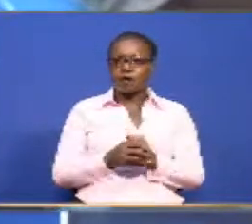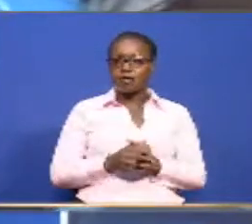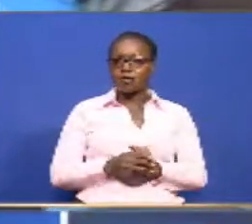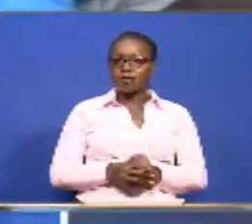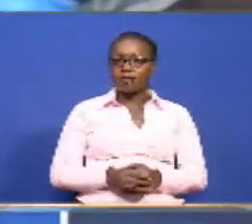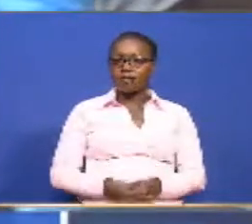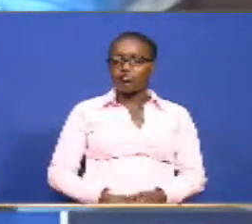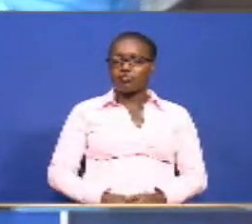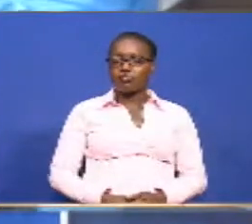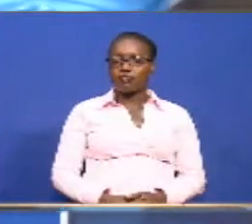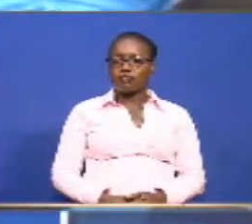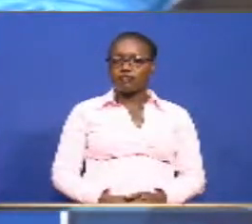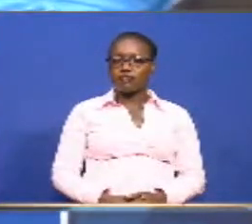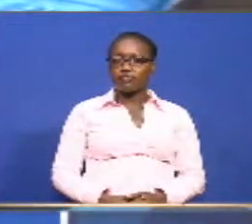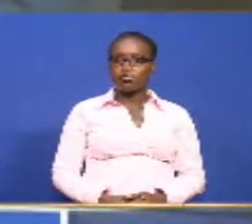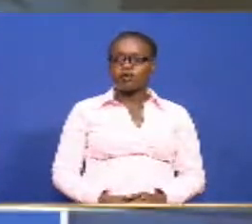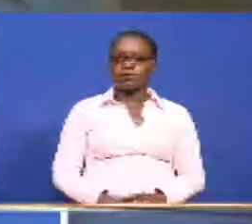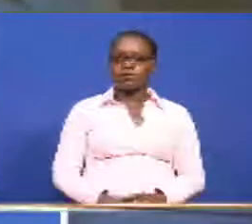Darubini.